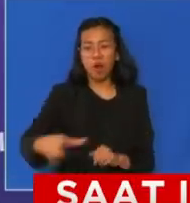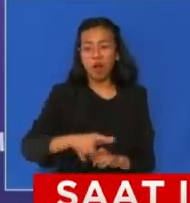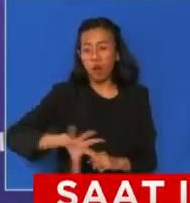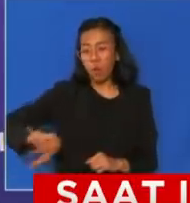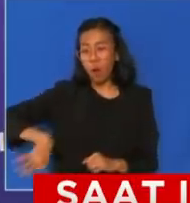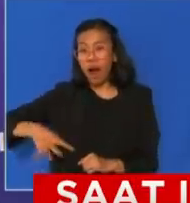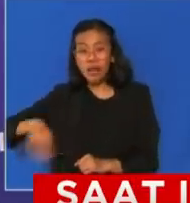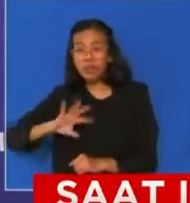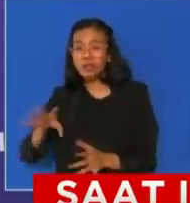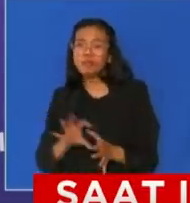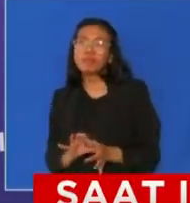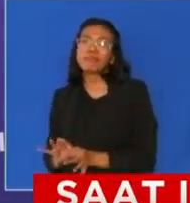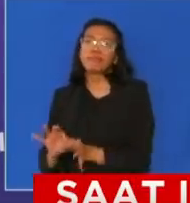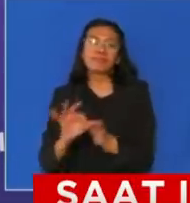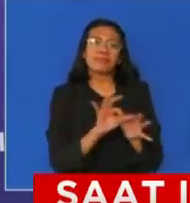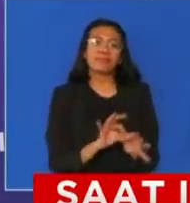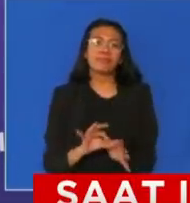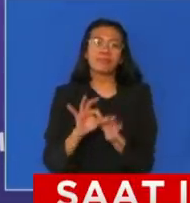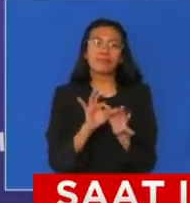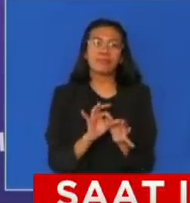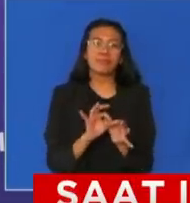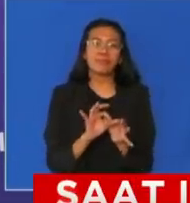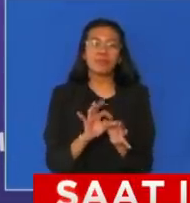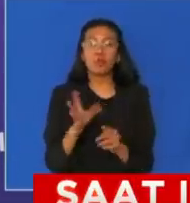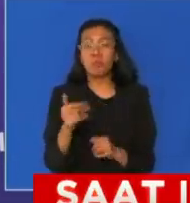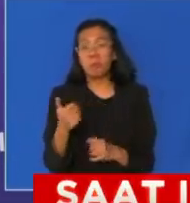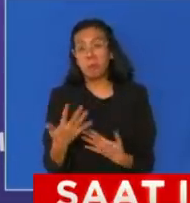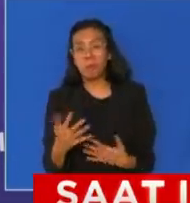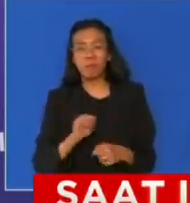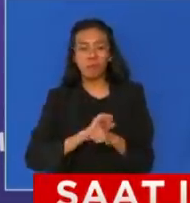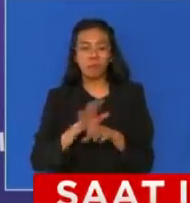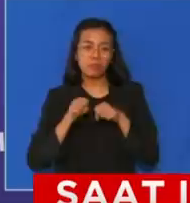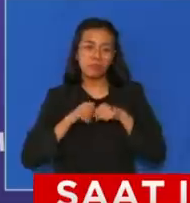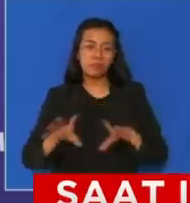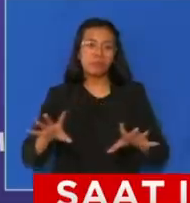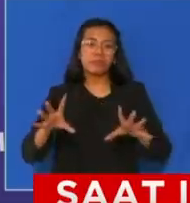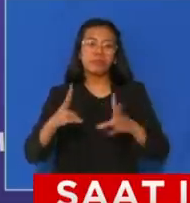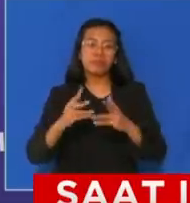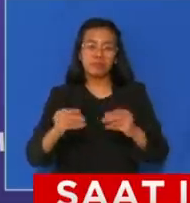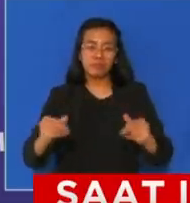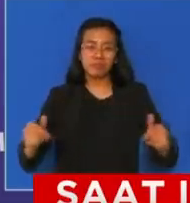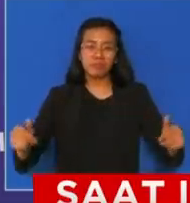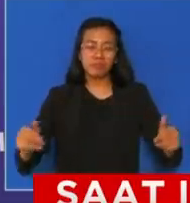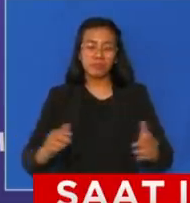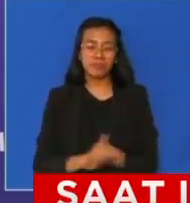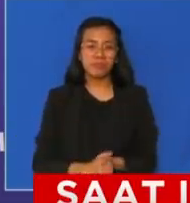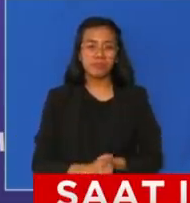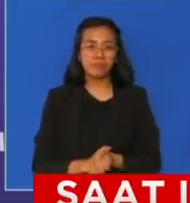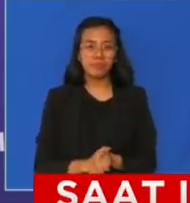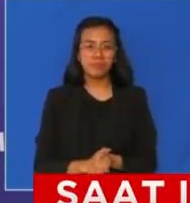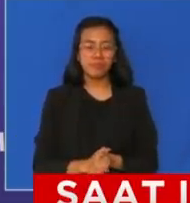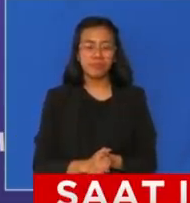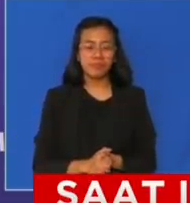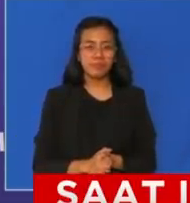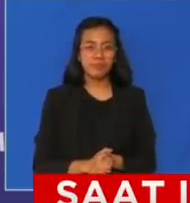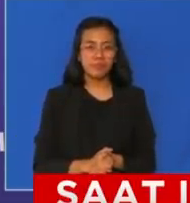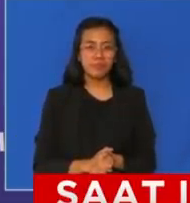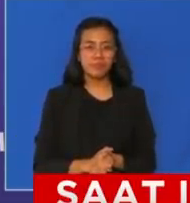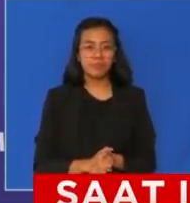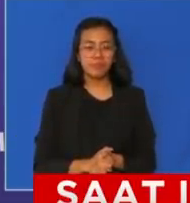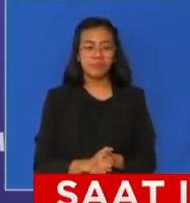keluarga ini yang harus kita lakukan di dalam menghadapi konflik 19 ini oleh karena itu pastikan